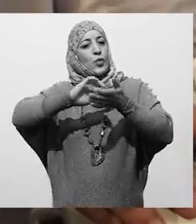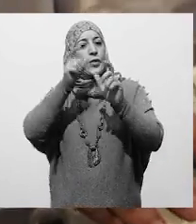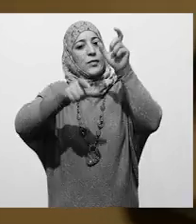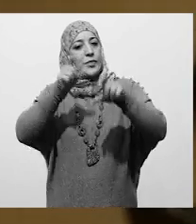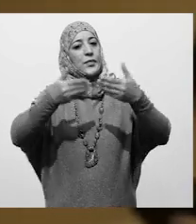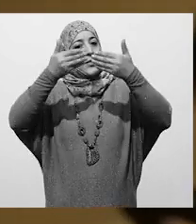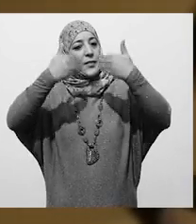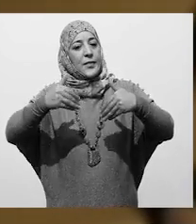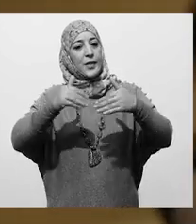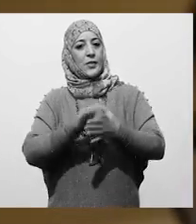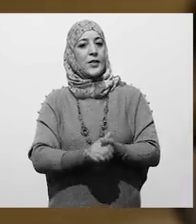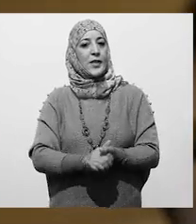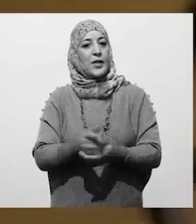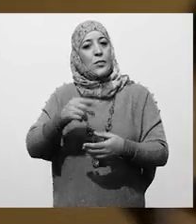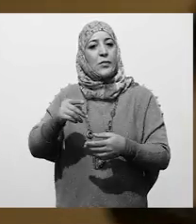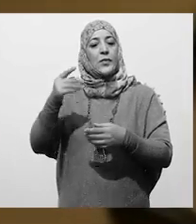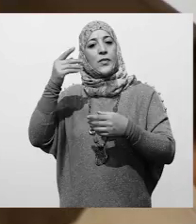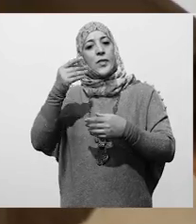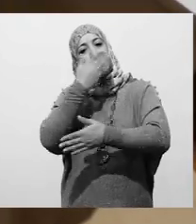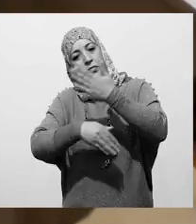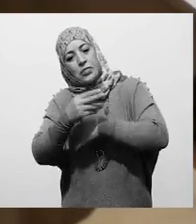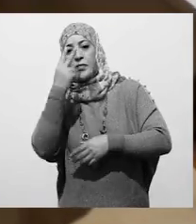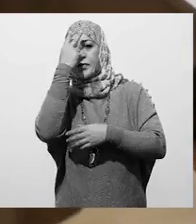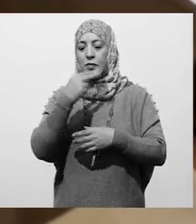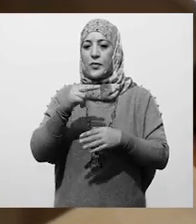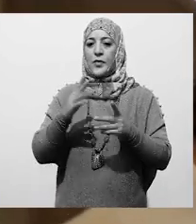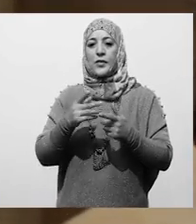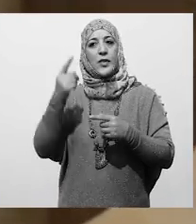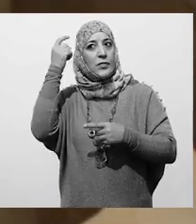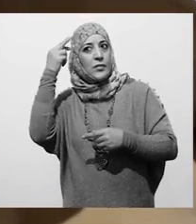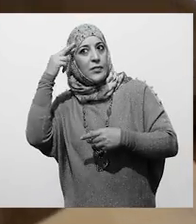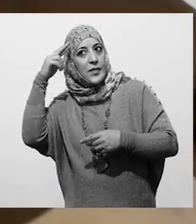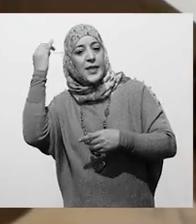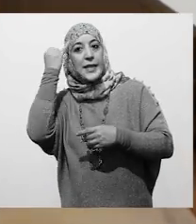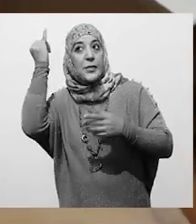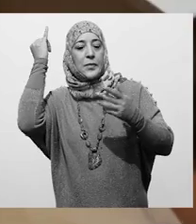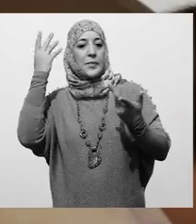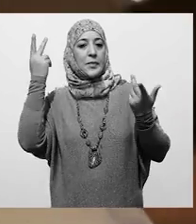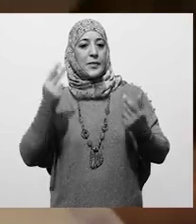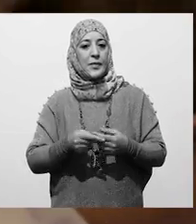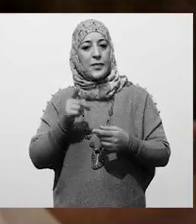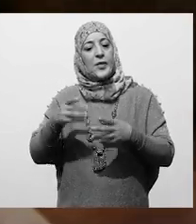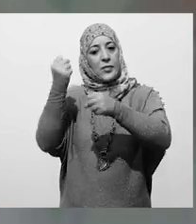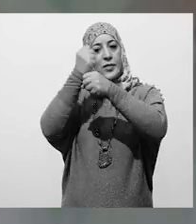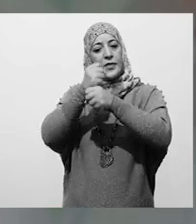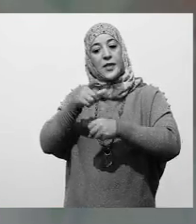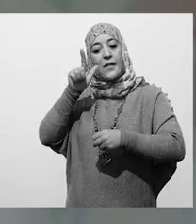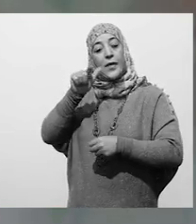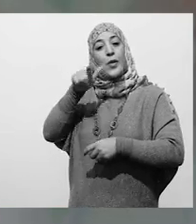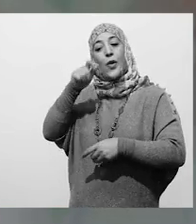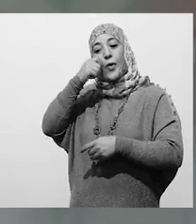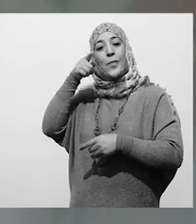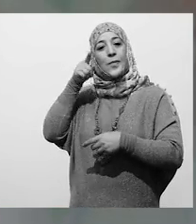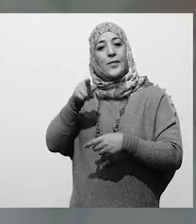sommes tous des personnes en situation de handicap, moteurs et d'autres visuels. On a un esprit d'équipe. Il y a Khaled,